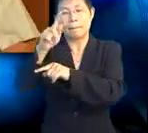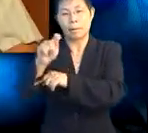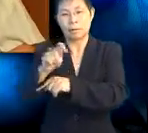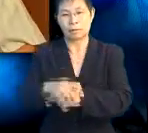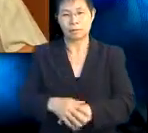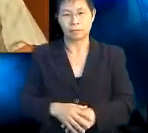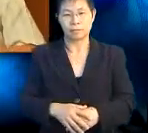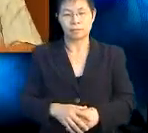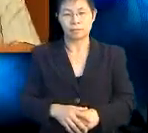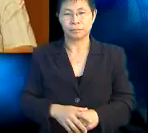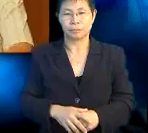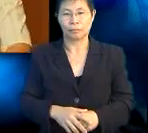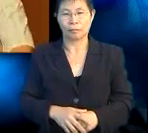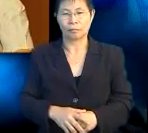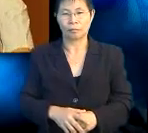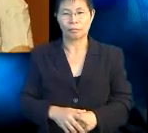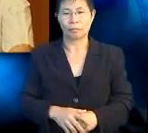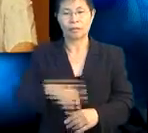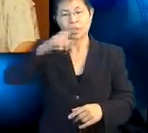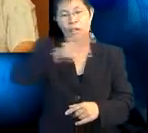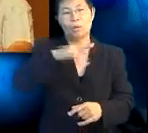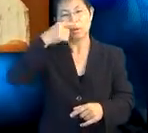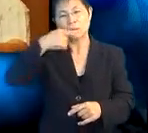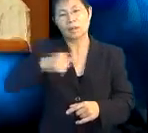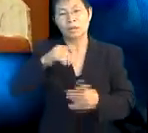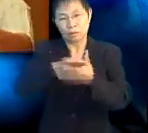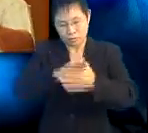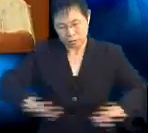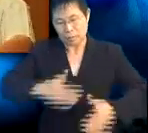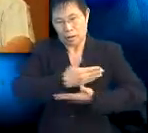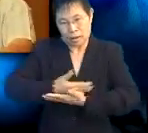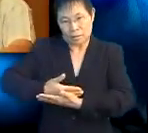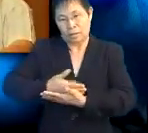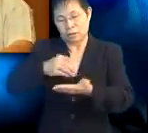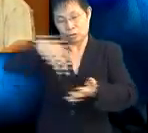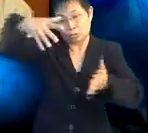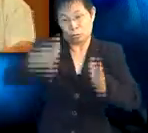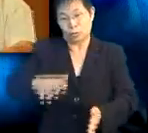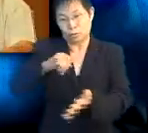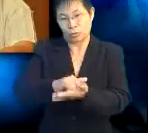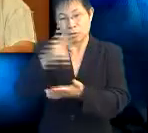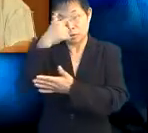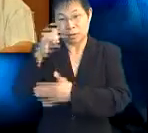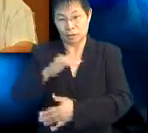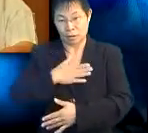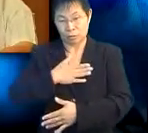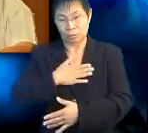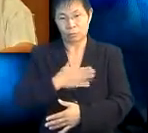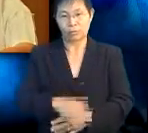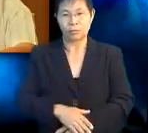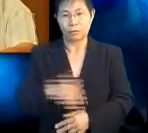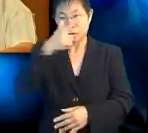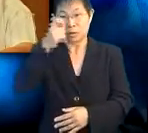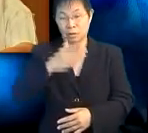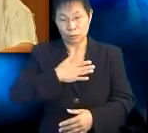Apa, Murad? Kau katakan kau nak selamatkan anak si jutawan tu kerana aku, Murad? Kerana